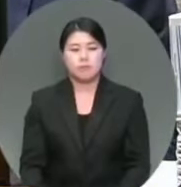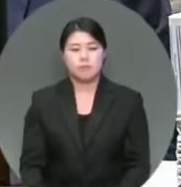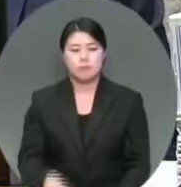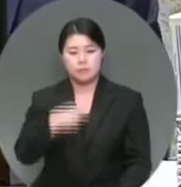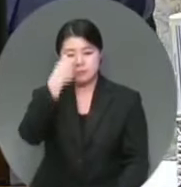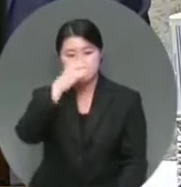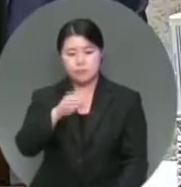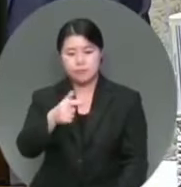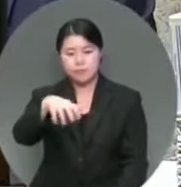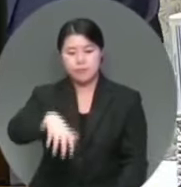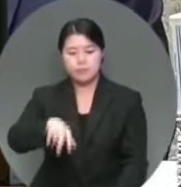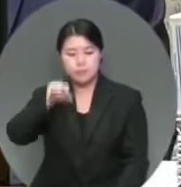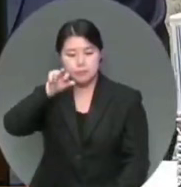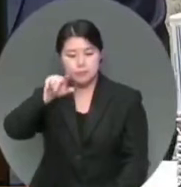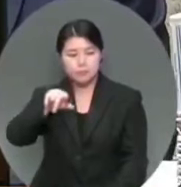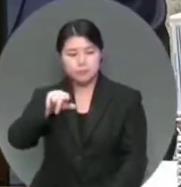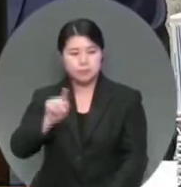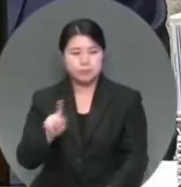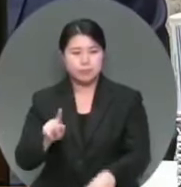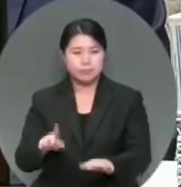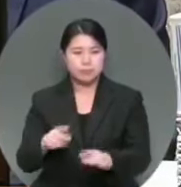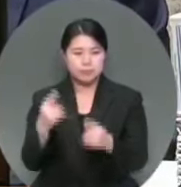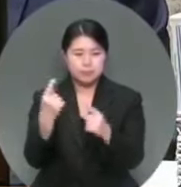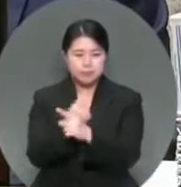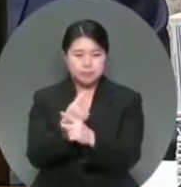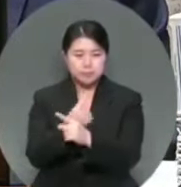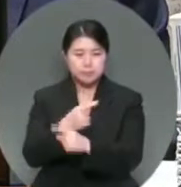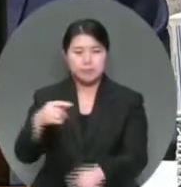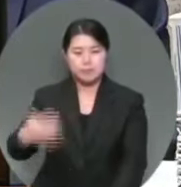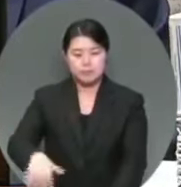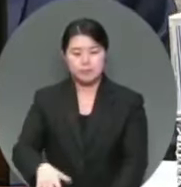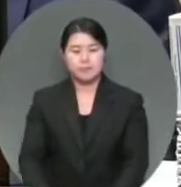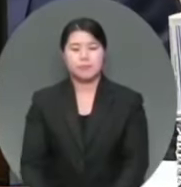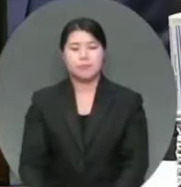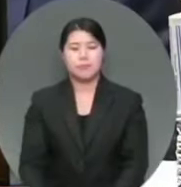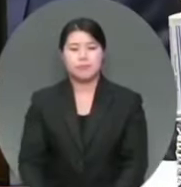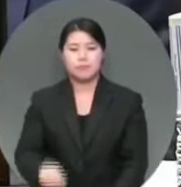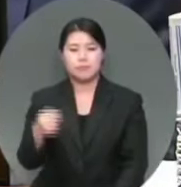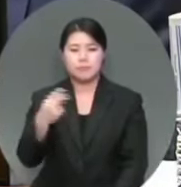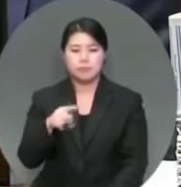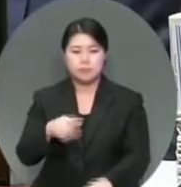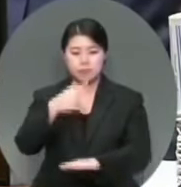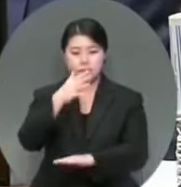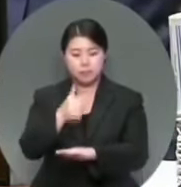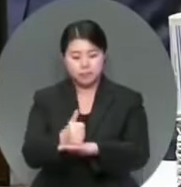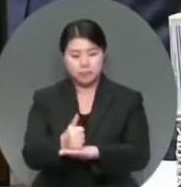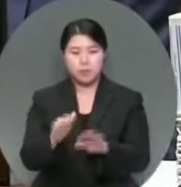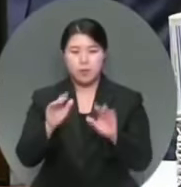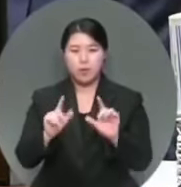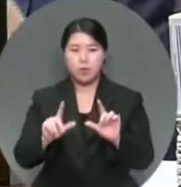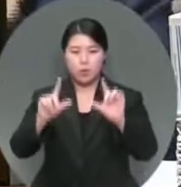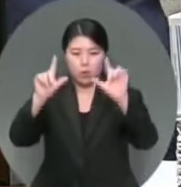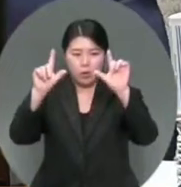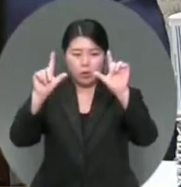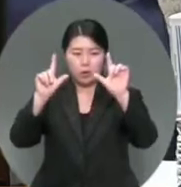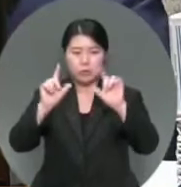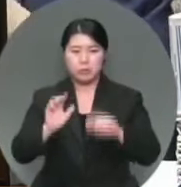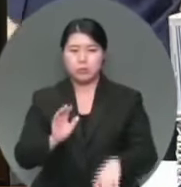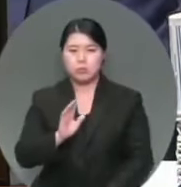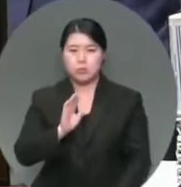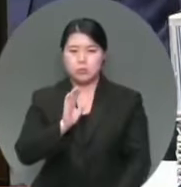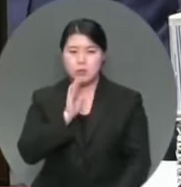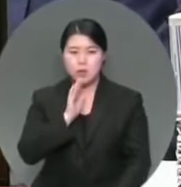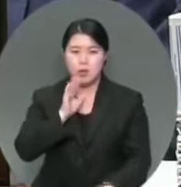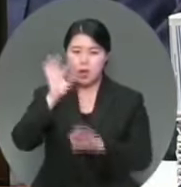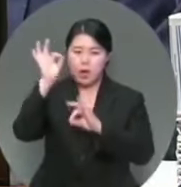감사원의 지적에 따르면 이걸 개선하지 계속 않고 있고 그 결과가 올해 역대 최고의